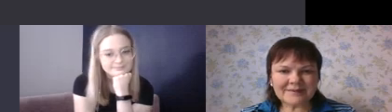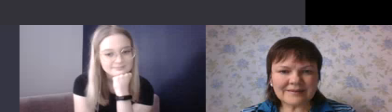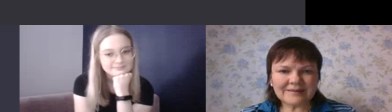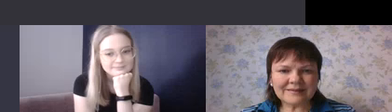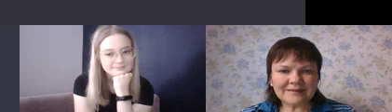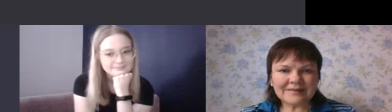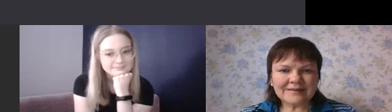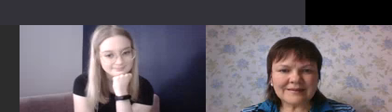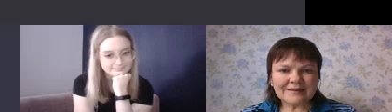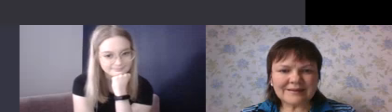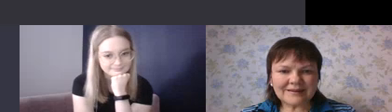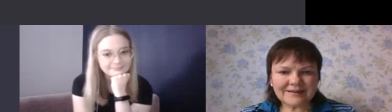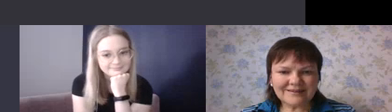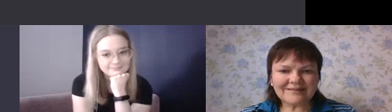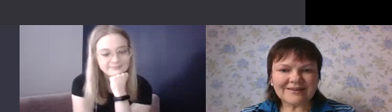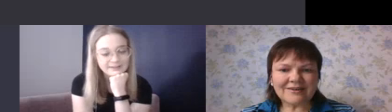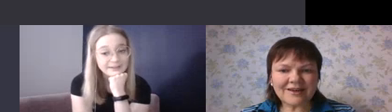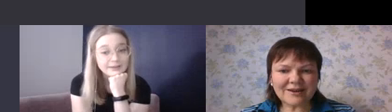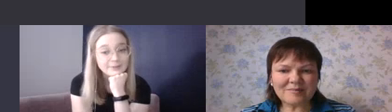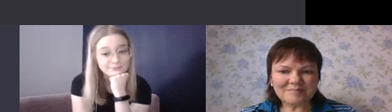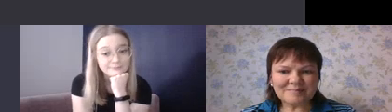autotehnika eriala.